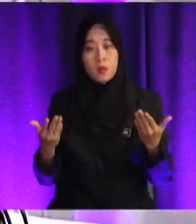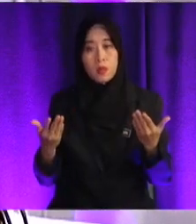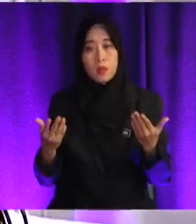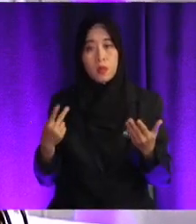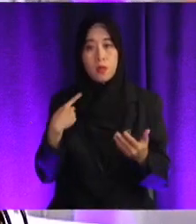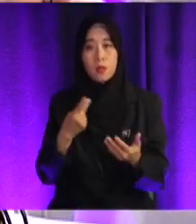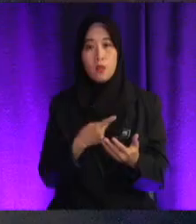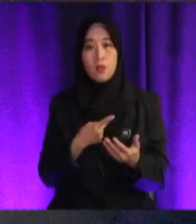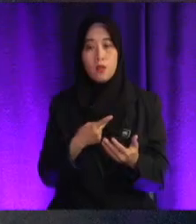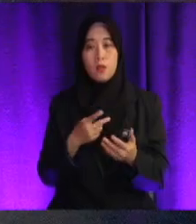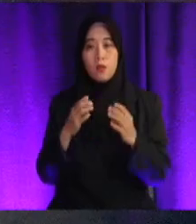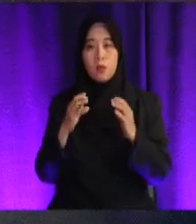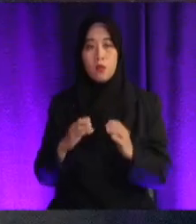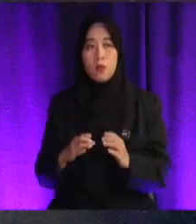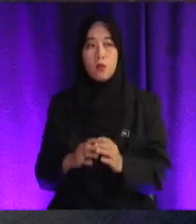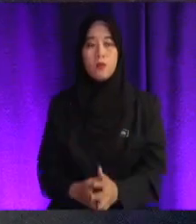juga. Okey, boleh?